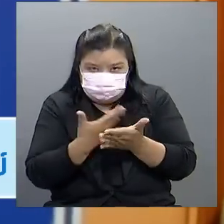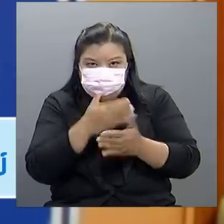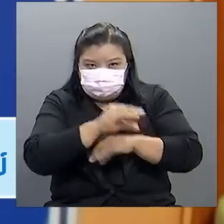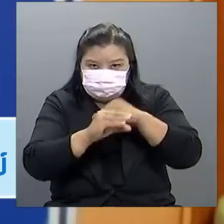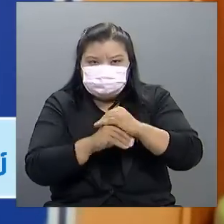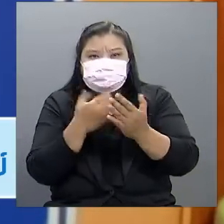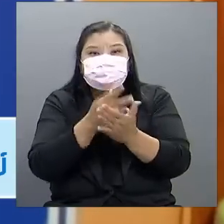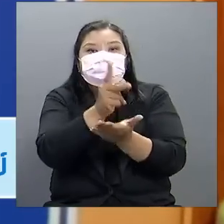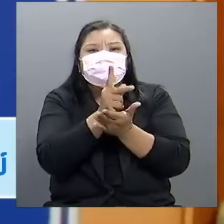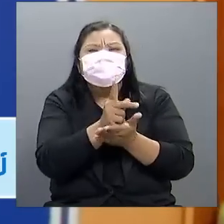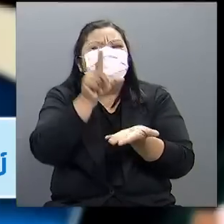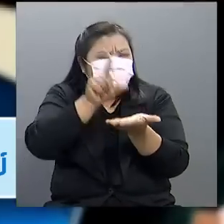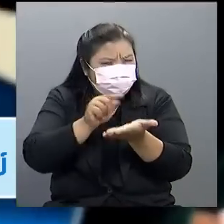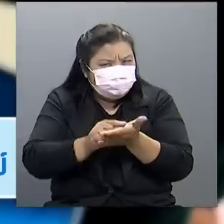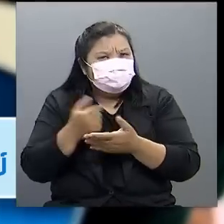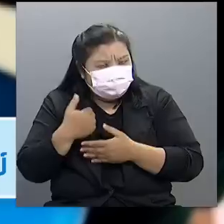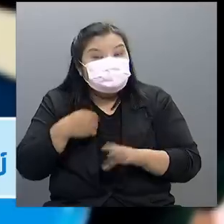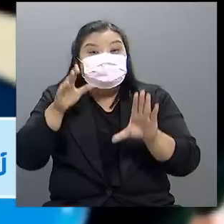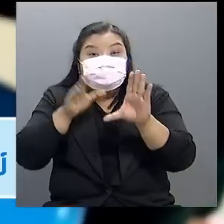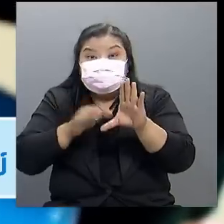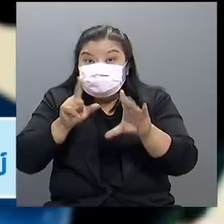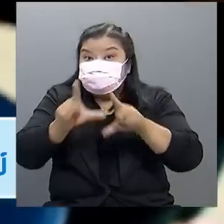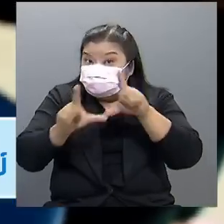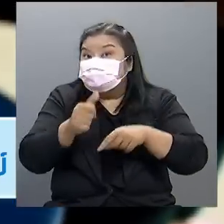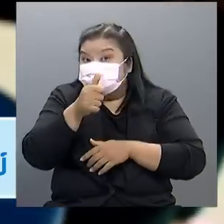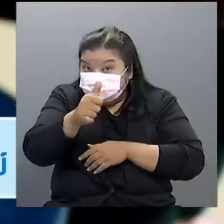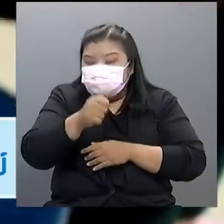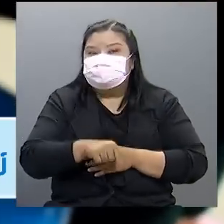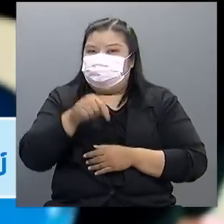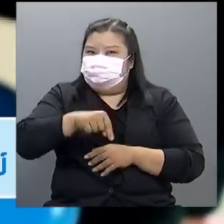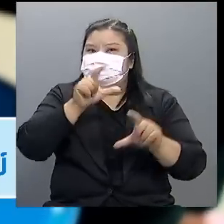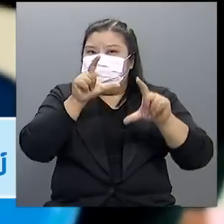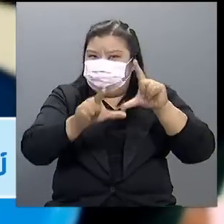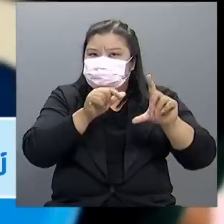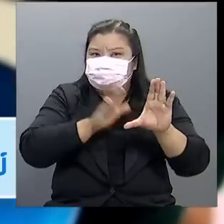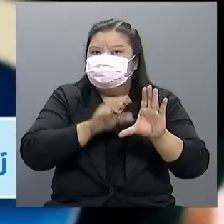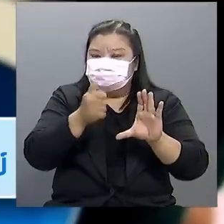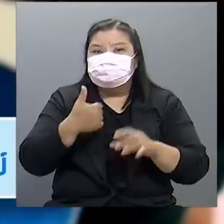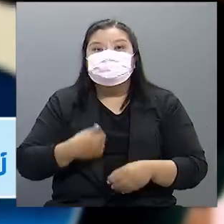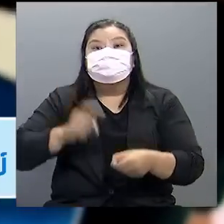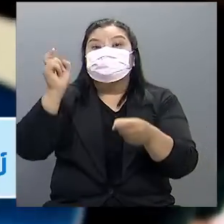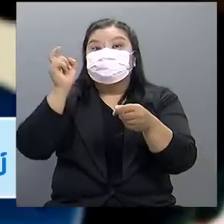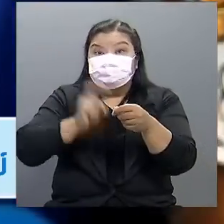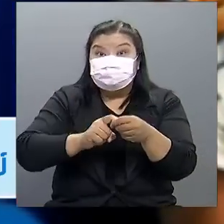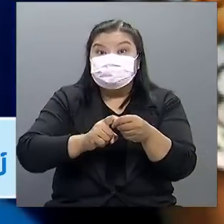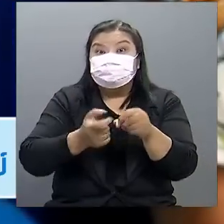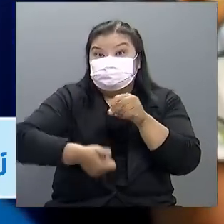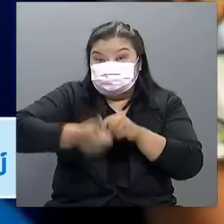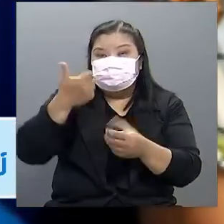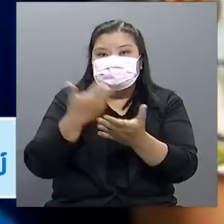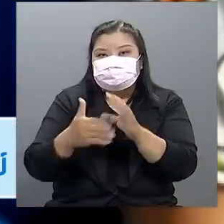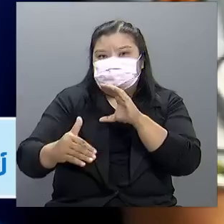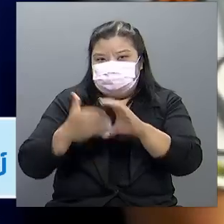สมัครสานลายเลยผ่าน application line แค่ กดยืนยนเท่านั้นจะม เงินโอน เข้าบญชี